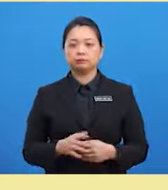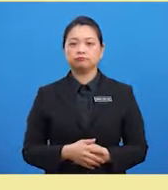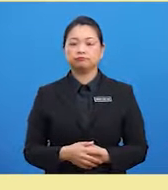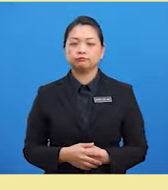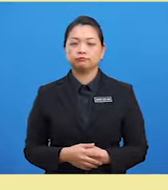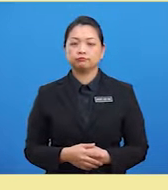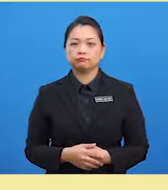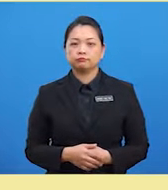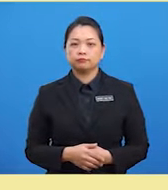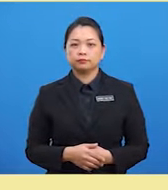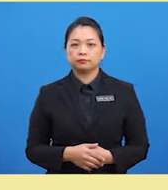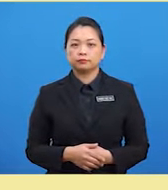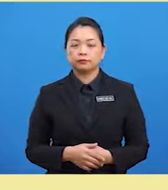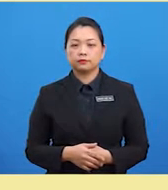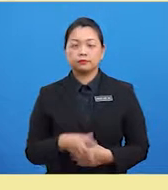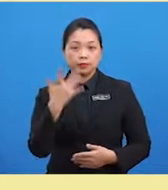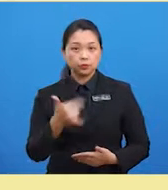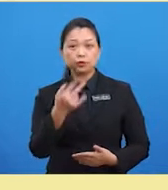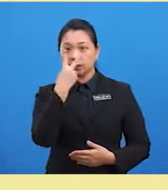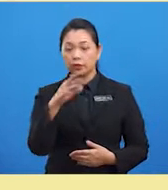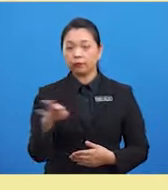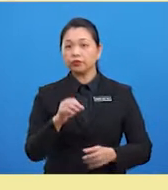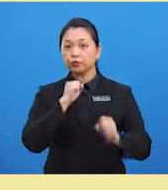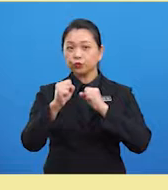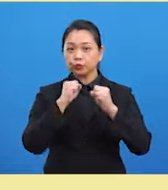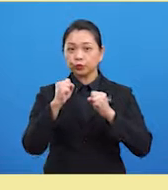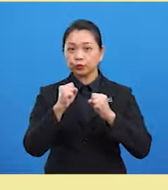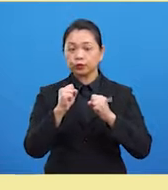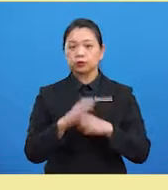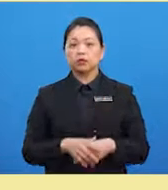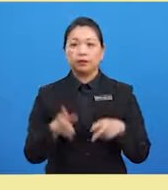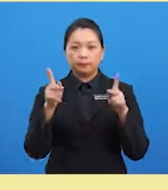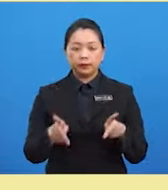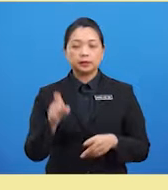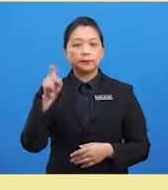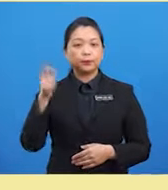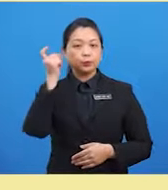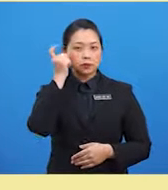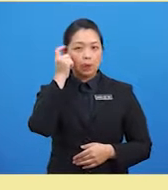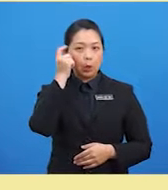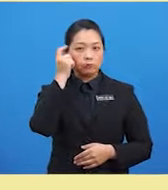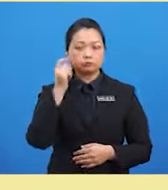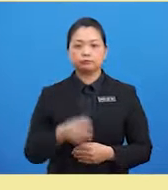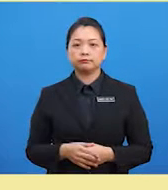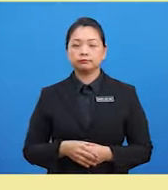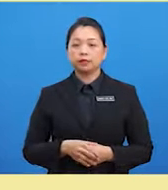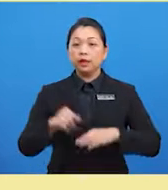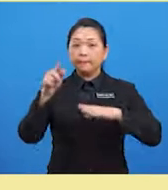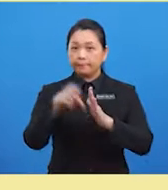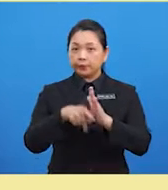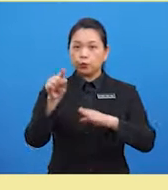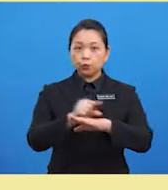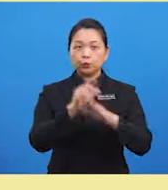Berikutnya, faktor sosial. Pelajar hendaklah mengetahui pengguna